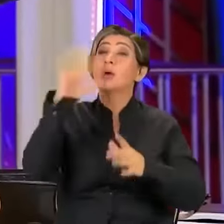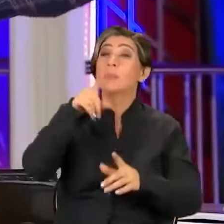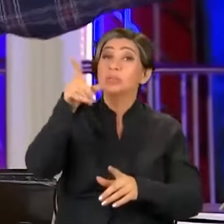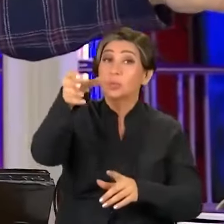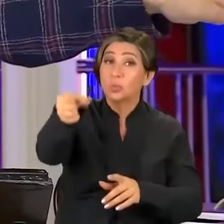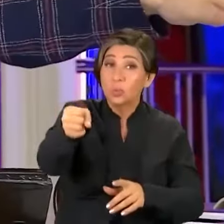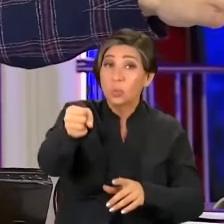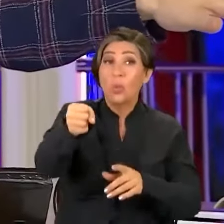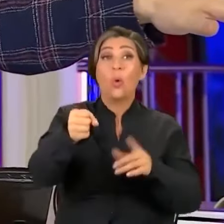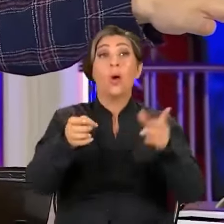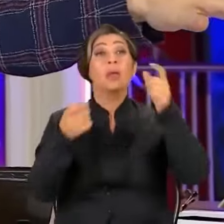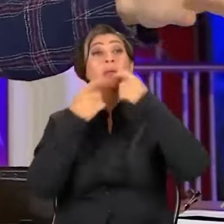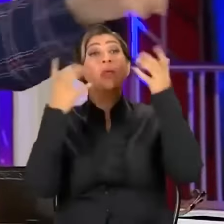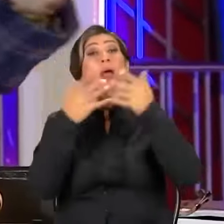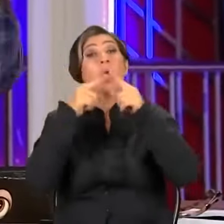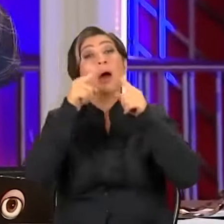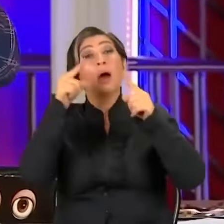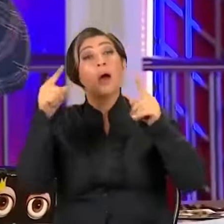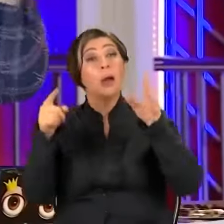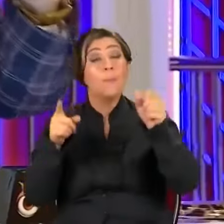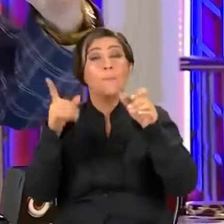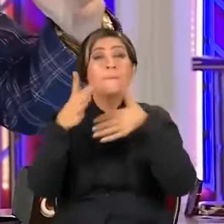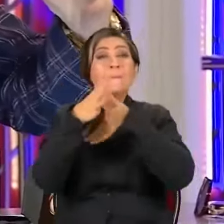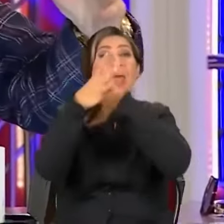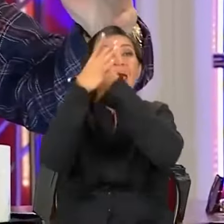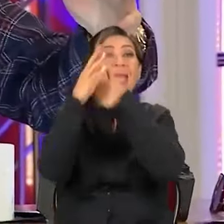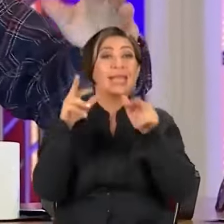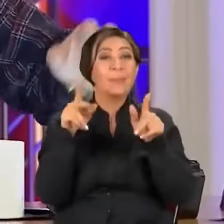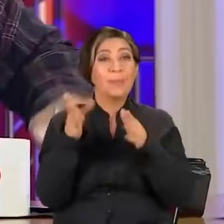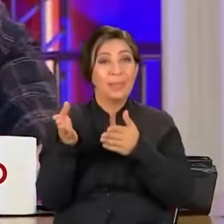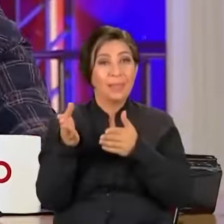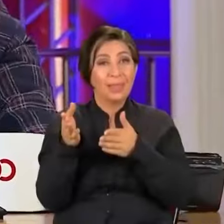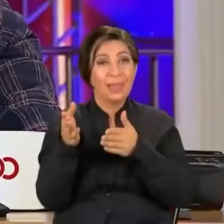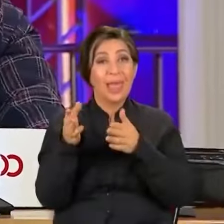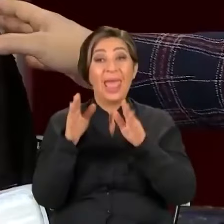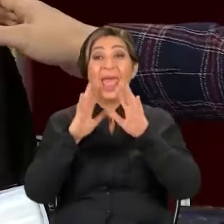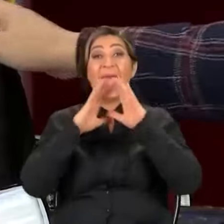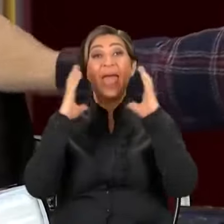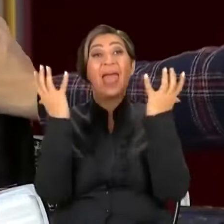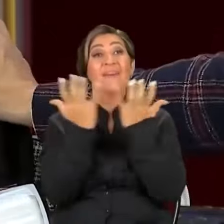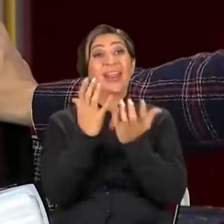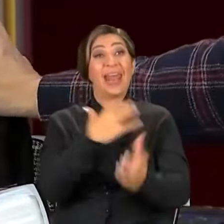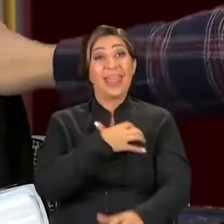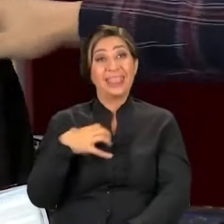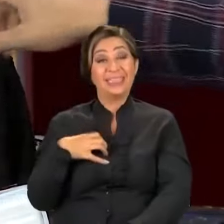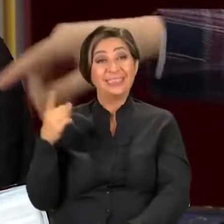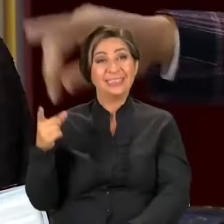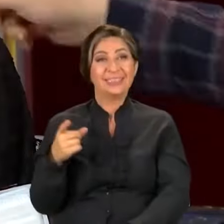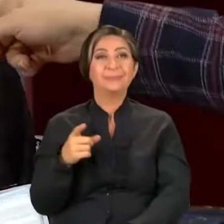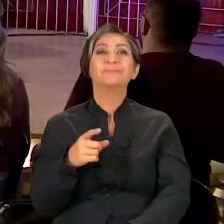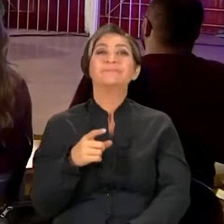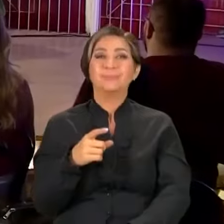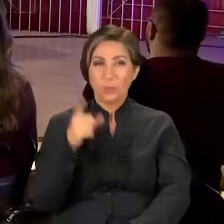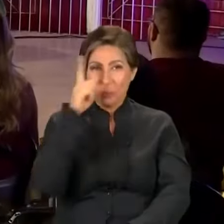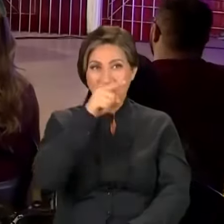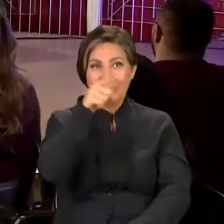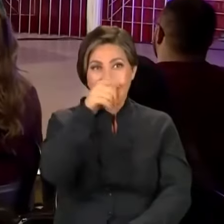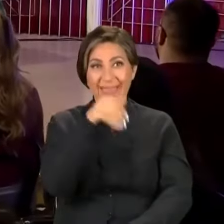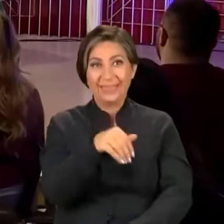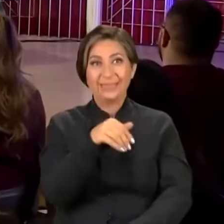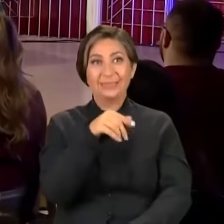geçiyor başkasına dokunuyor. Ya bu bir melek. Bu bir melek. Evrenin annesi diyorum. Bravo. Hocam. Sen de onun için buraya